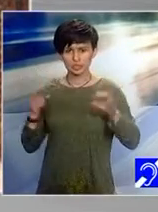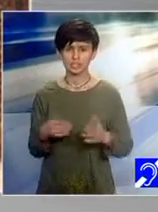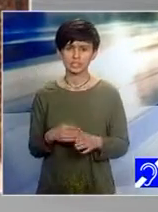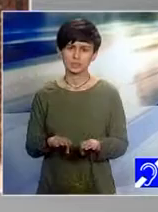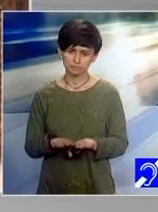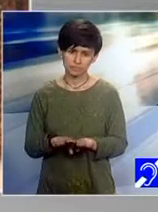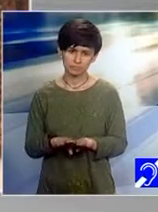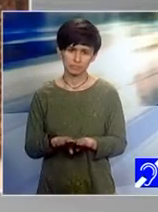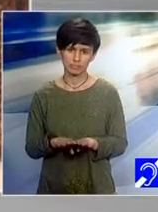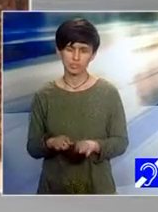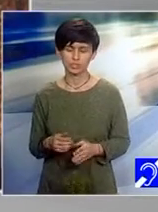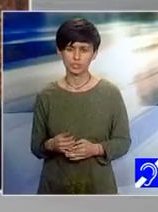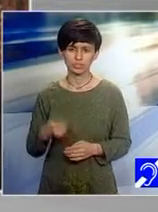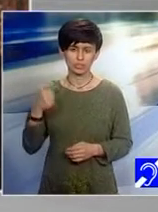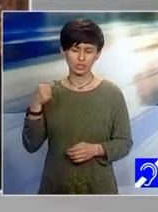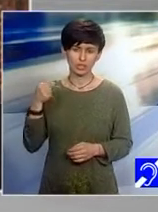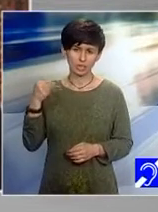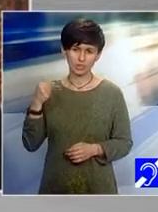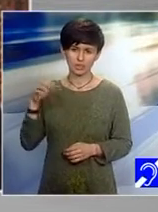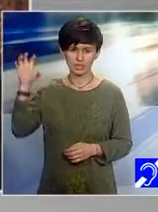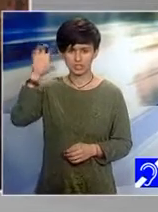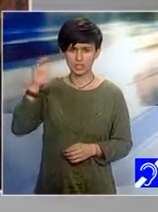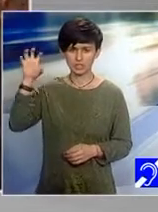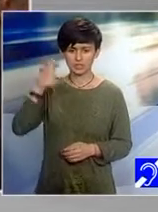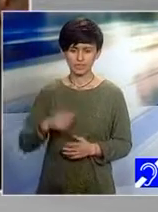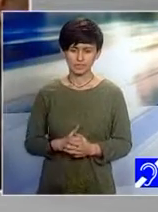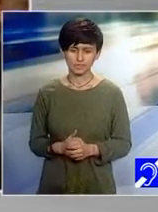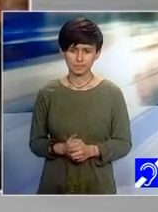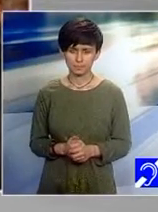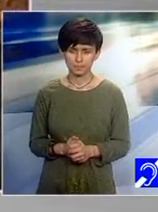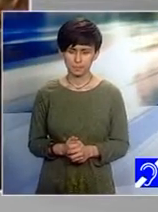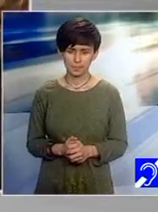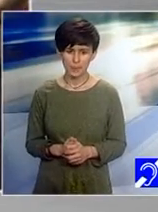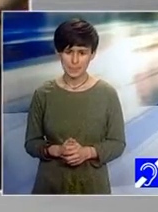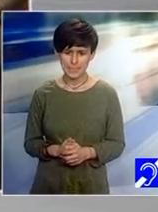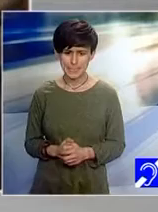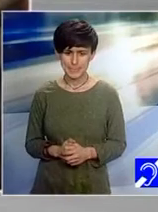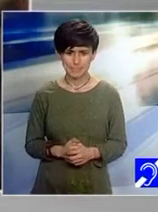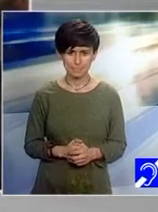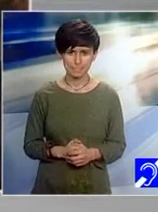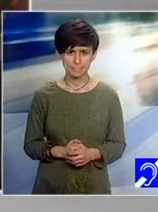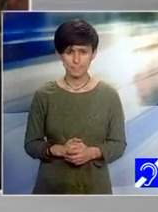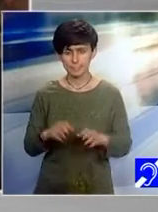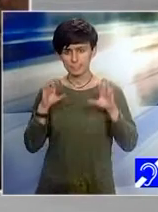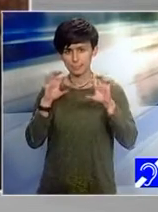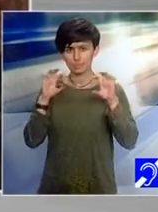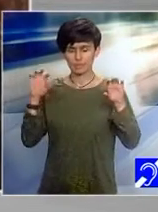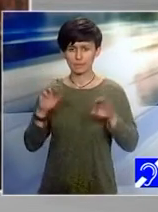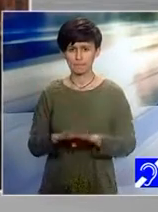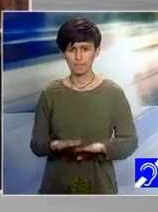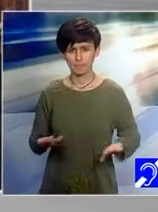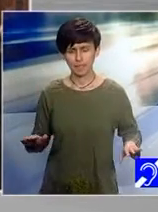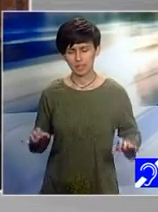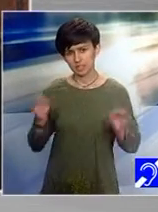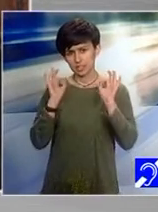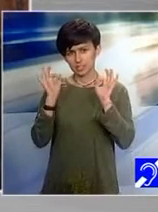meșterilor și meșteșugarilor armeni din Transilvania, în special din Gherla. O expoziție bazată în